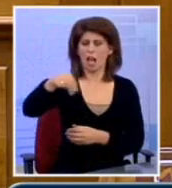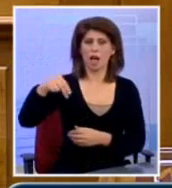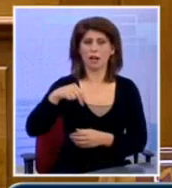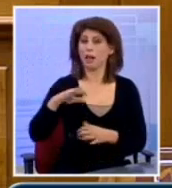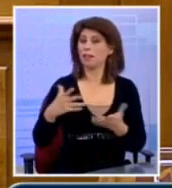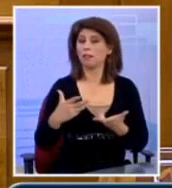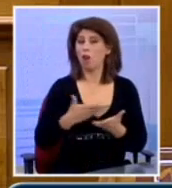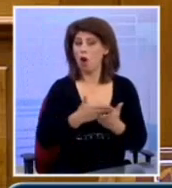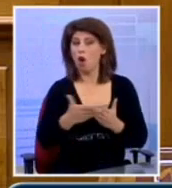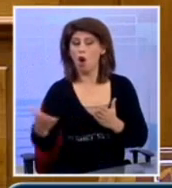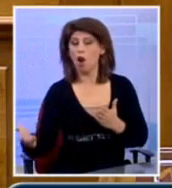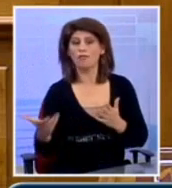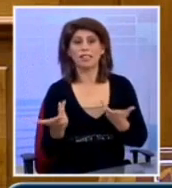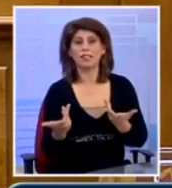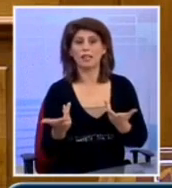μνημονίου?